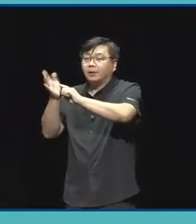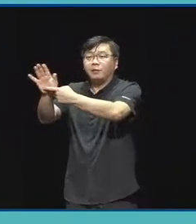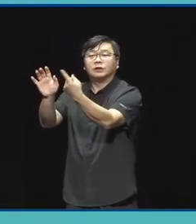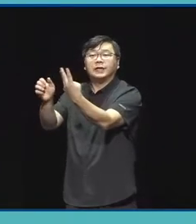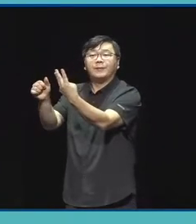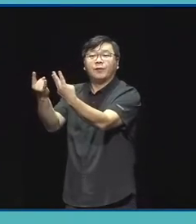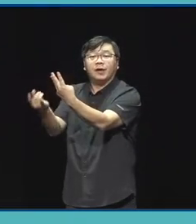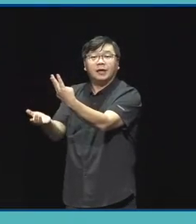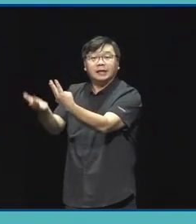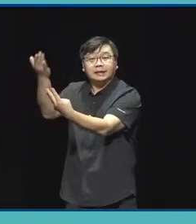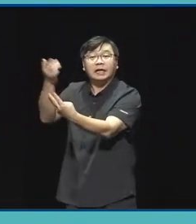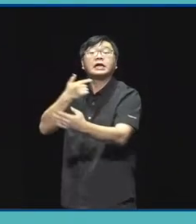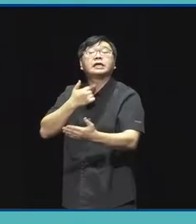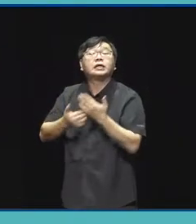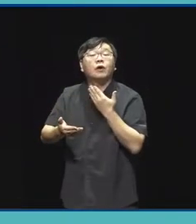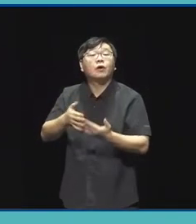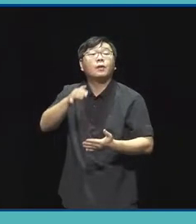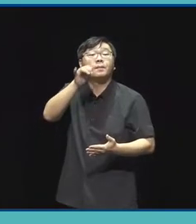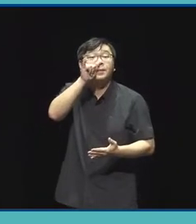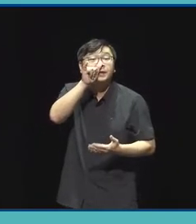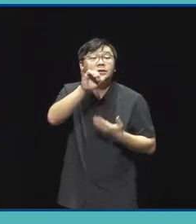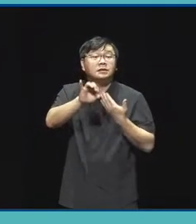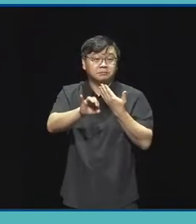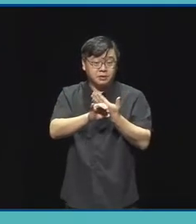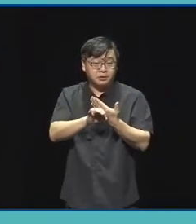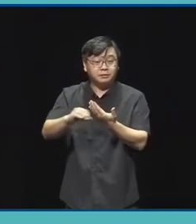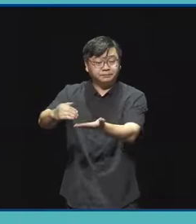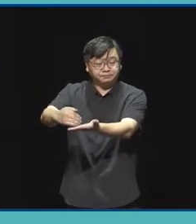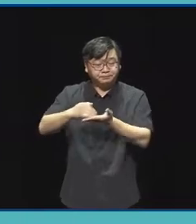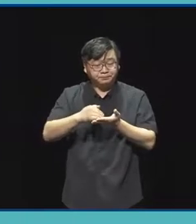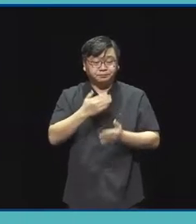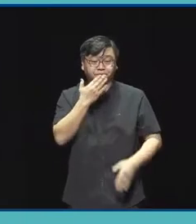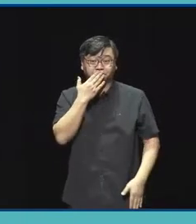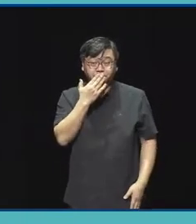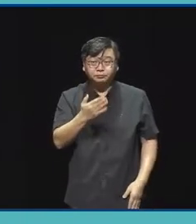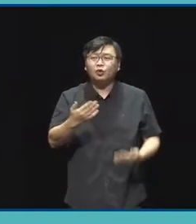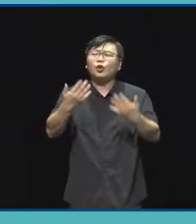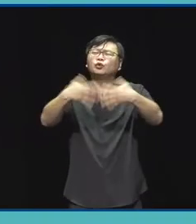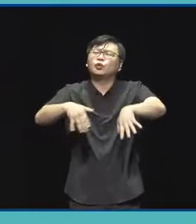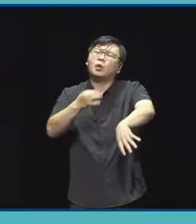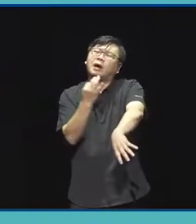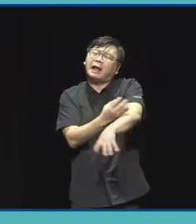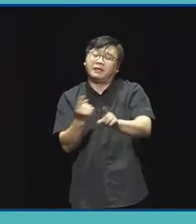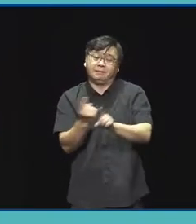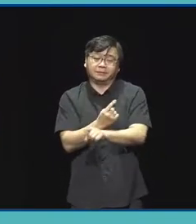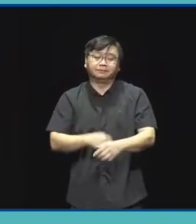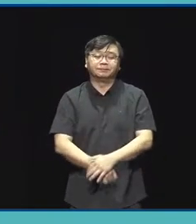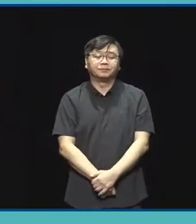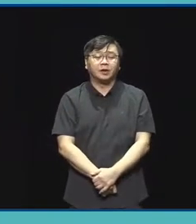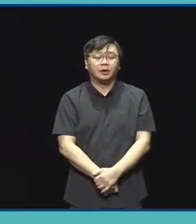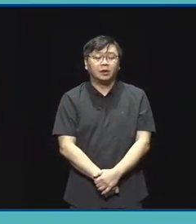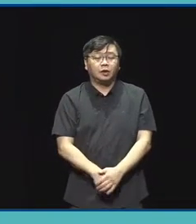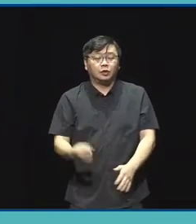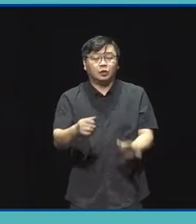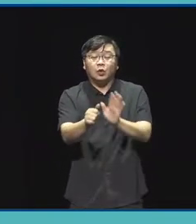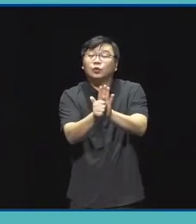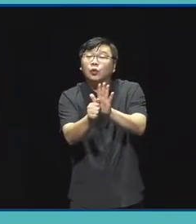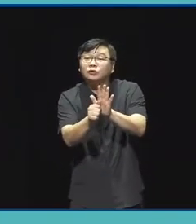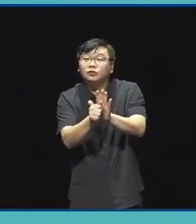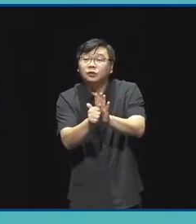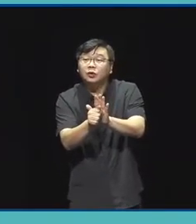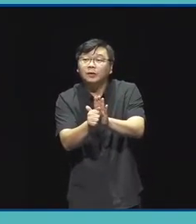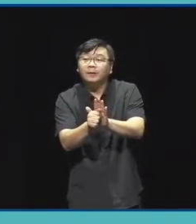실적이 있는 분들을 대상으로 신청자격을 좀 완화했고요 지원 규모도 가급적